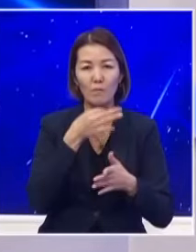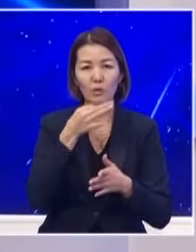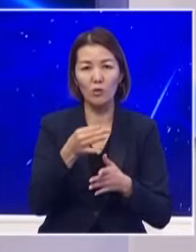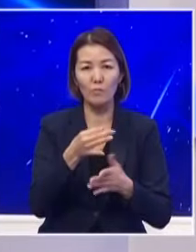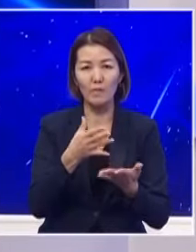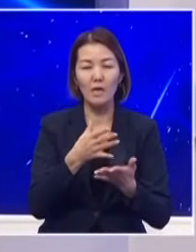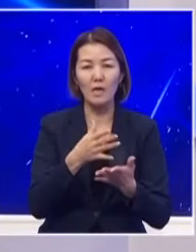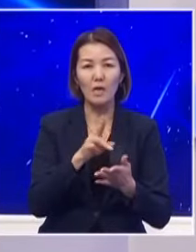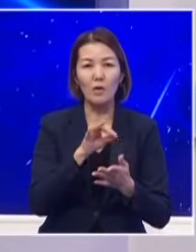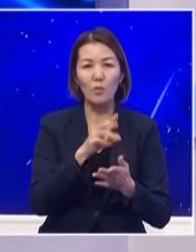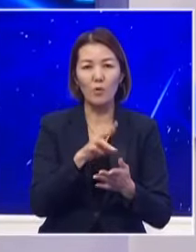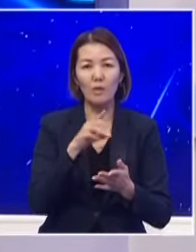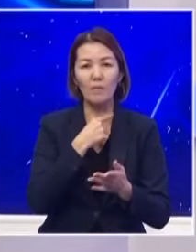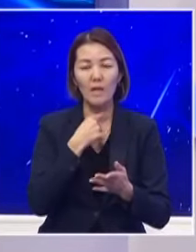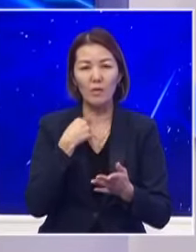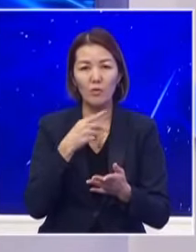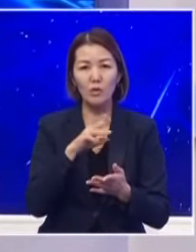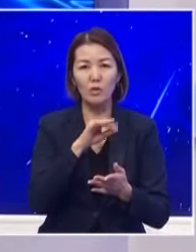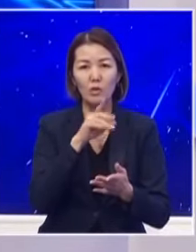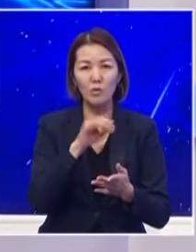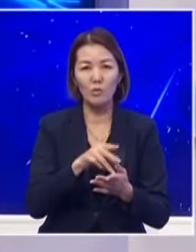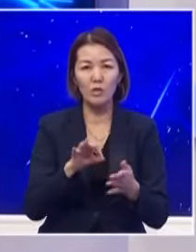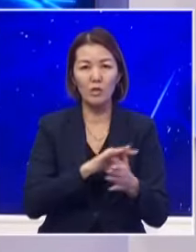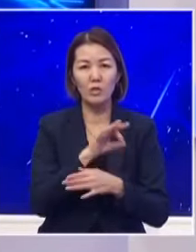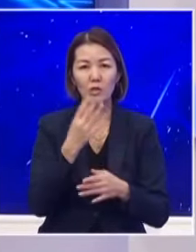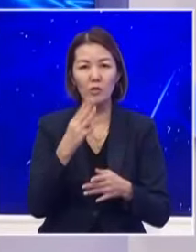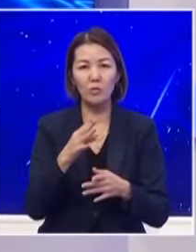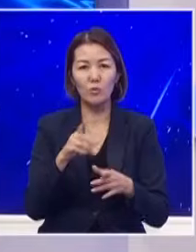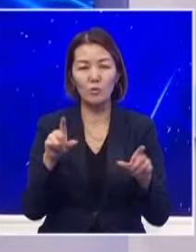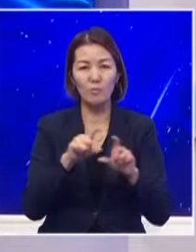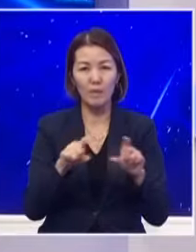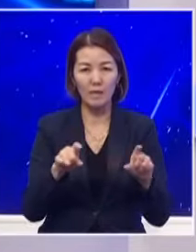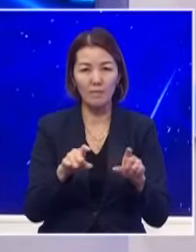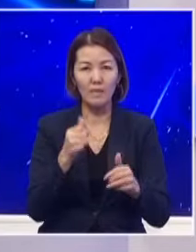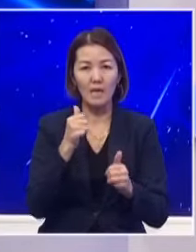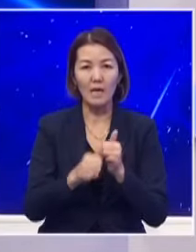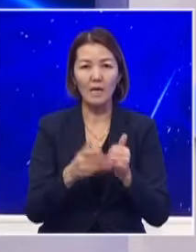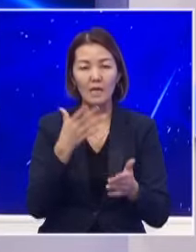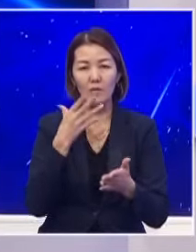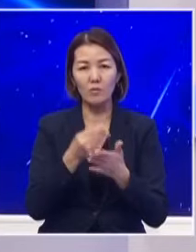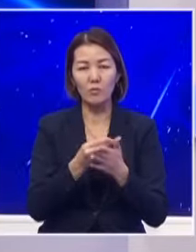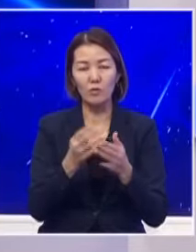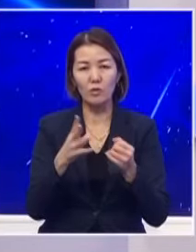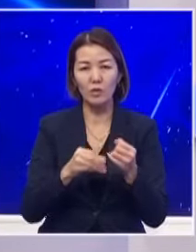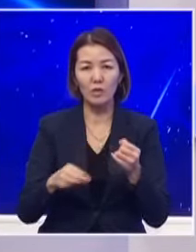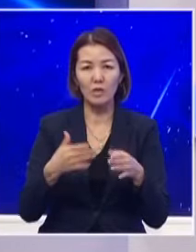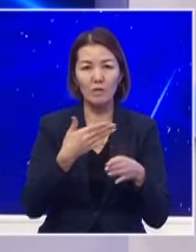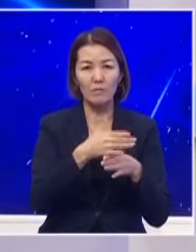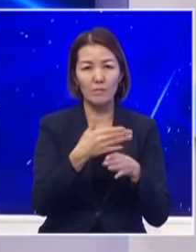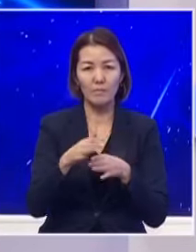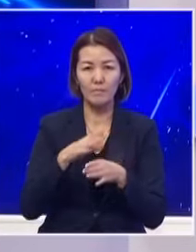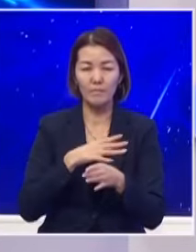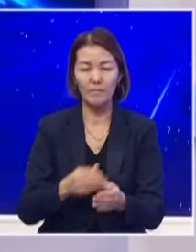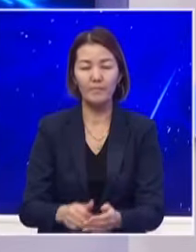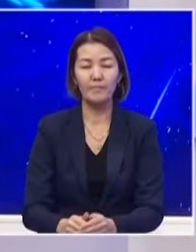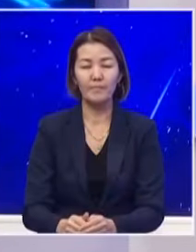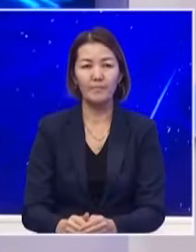жауапты. Көркем Талдықорған, Жигули және Шығыс 4 коммуналдық мекемесі. Әрқайсының өзіне тиесілі аумағы бар.